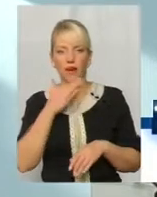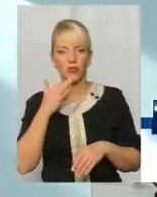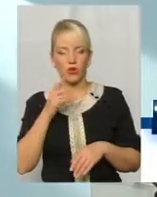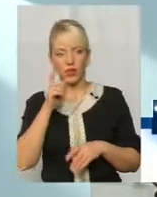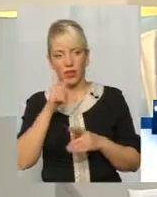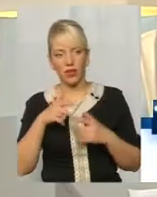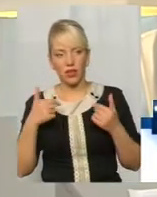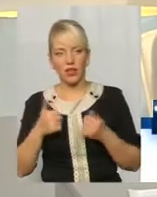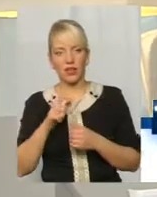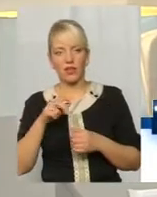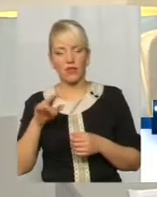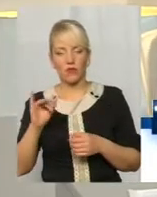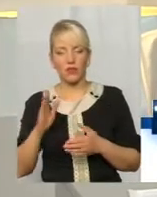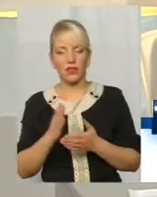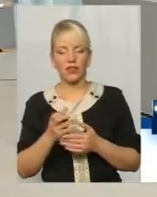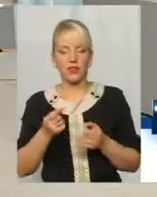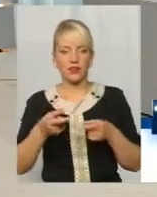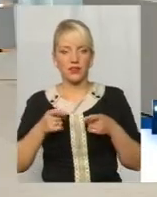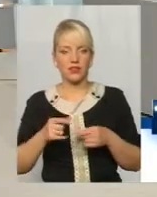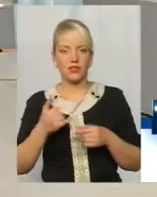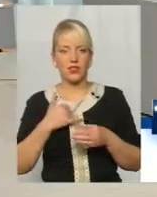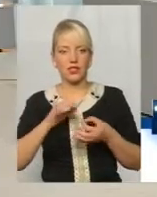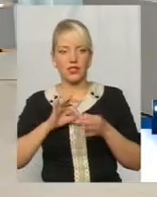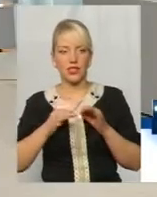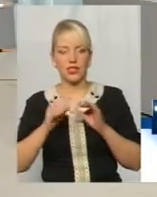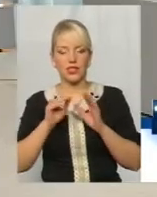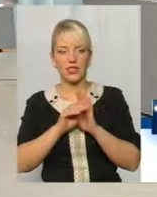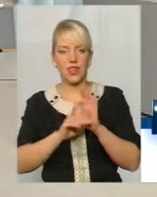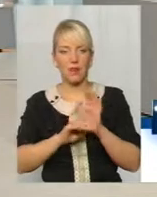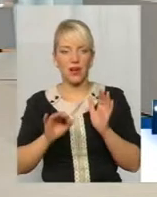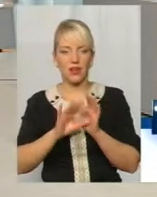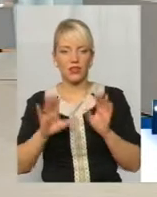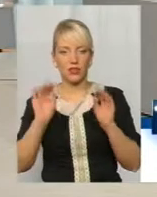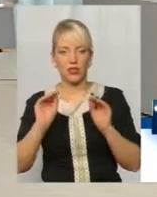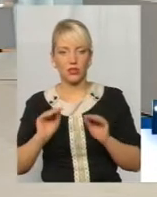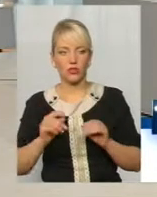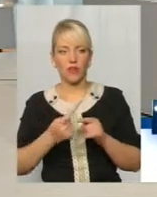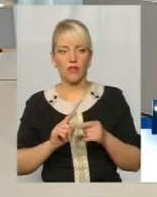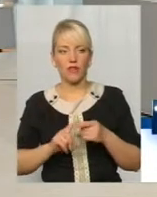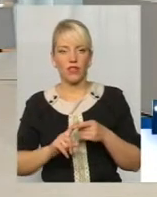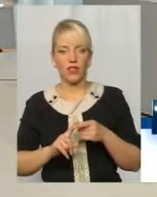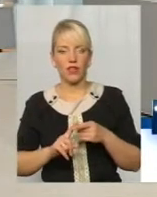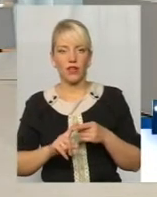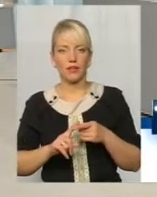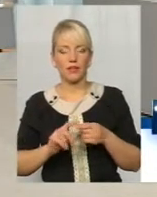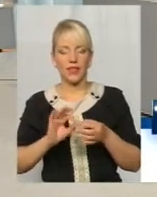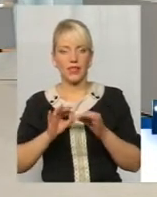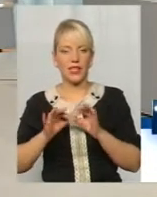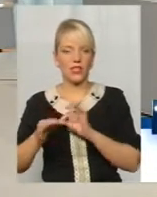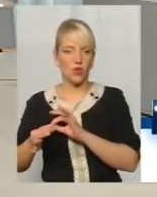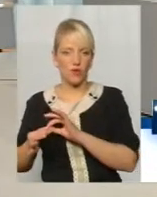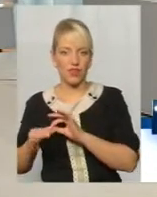є. Дійсно, це правда, тому що в нас дуже складна система електронного декларування. Знову ж таки, вона дуже